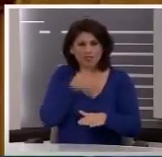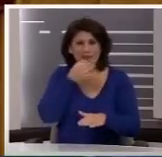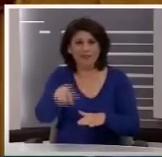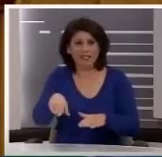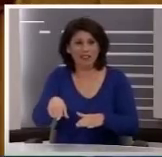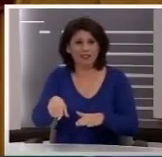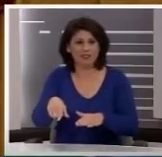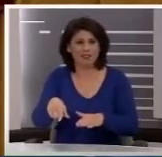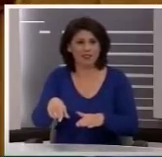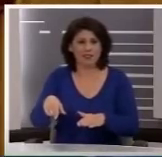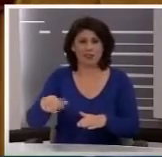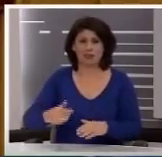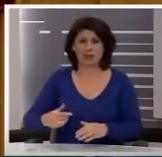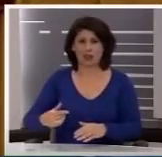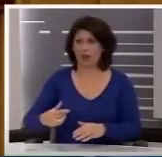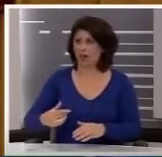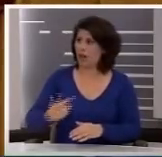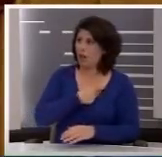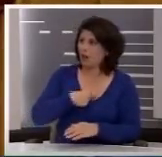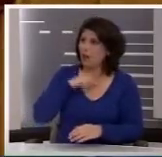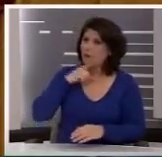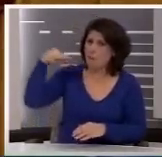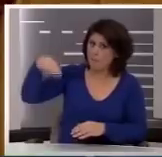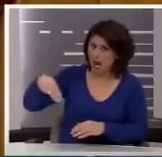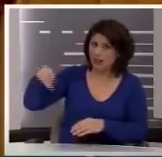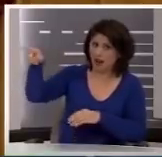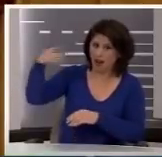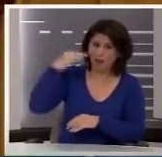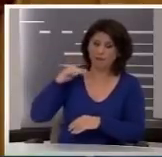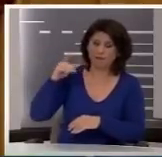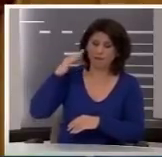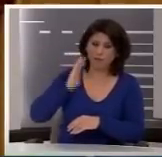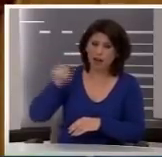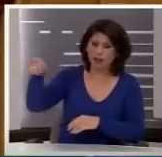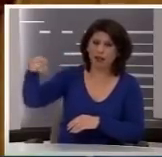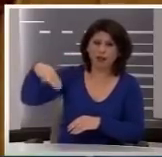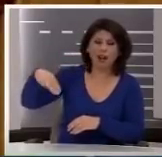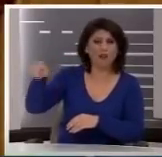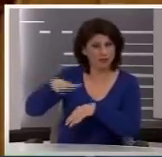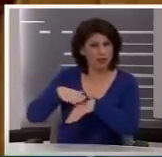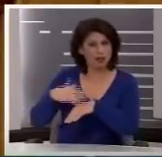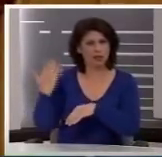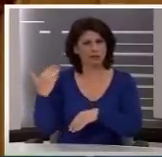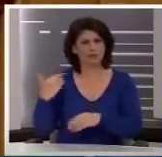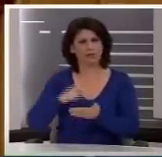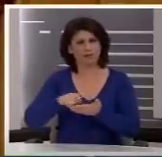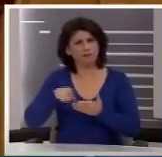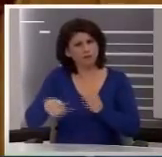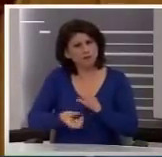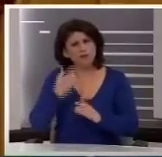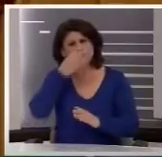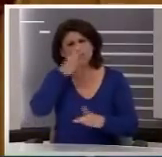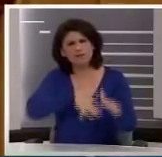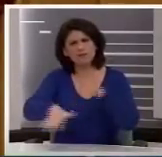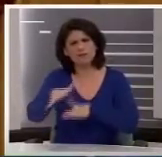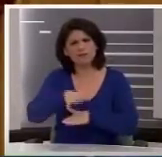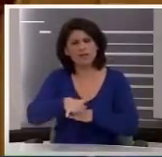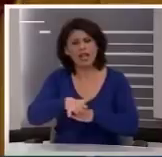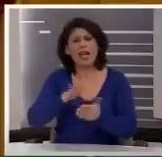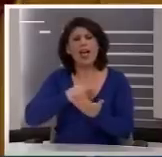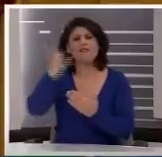με αρχή συμμόρτησα τη Μέρκελ. Καταπείτε το κι αυτό. Και μάλιστα προσφυώς γράφηκε και για τον νέο αυτό σκάνδαλο στον τύπο το